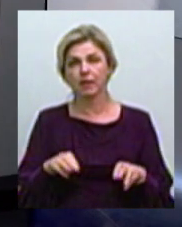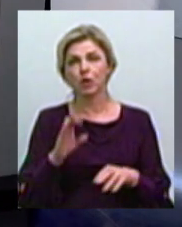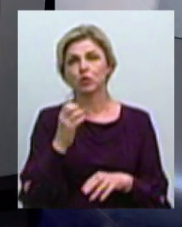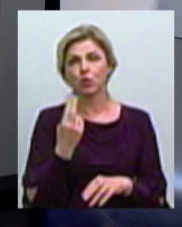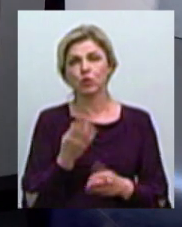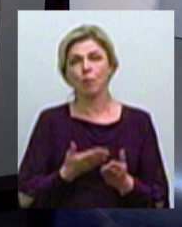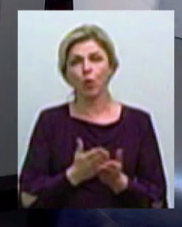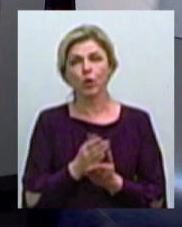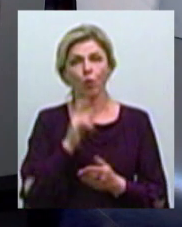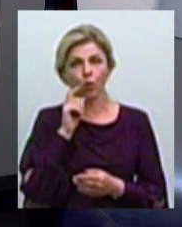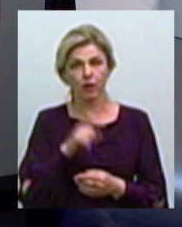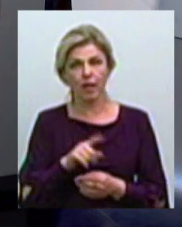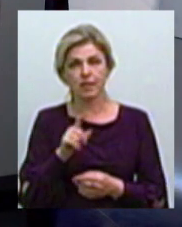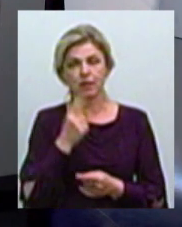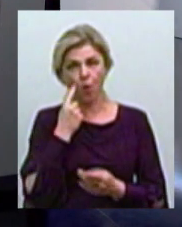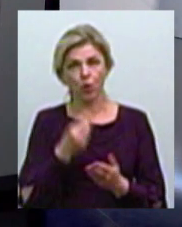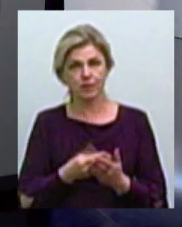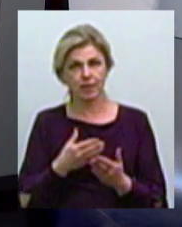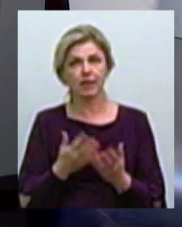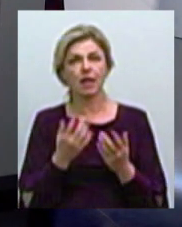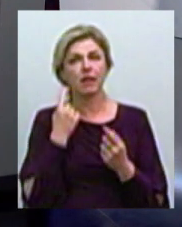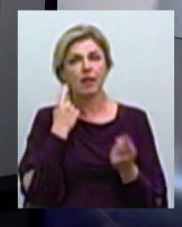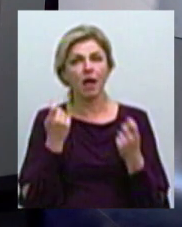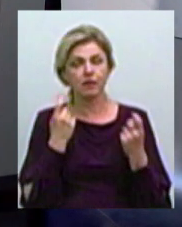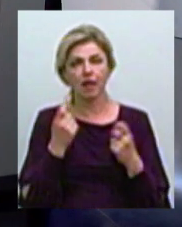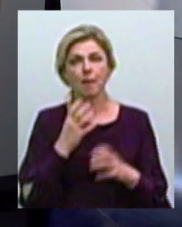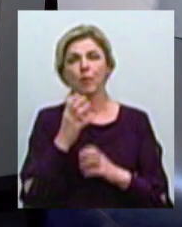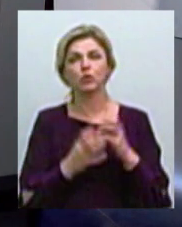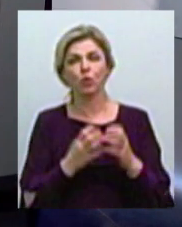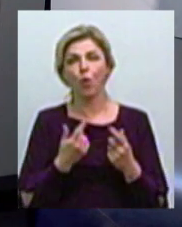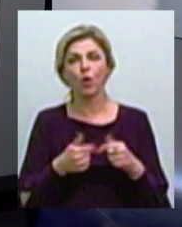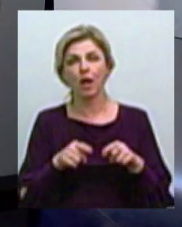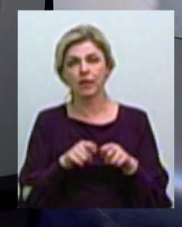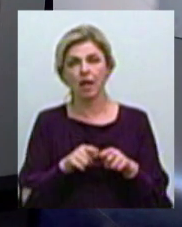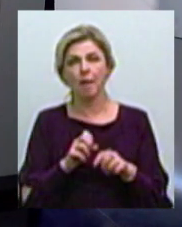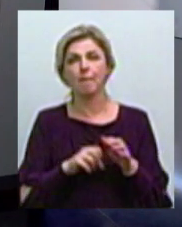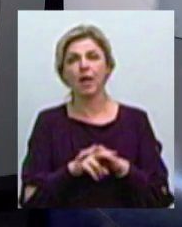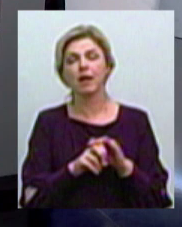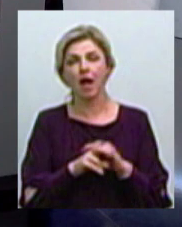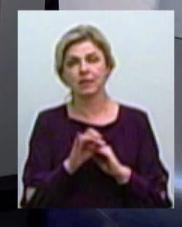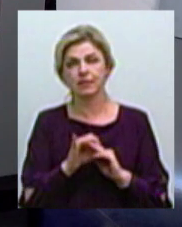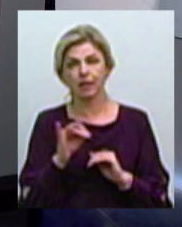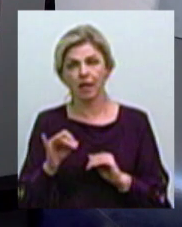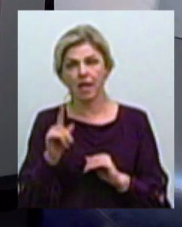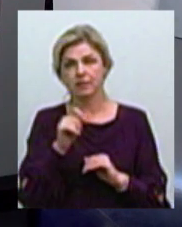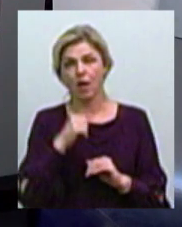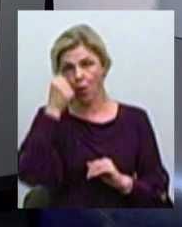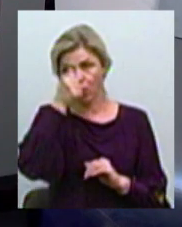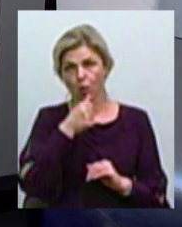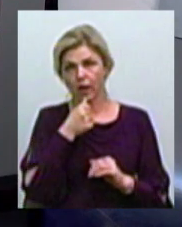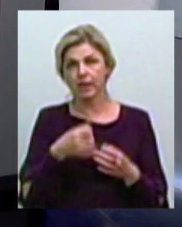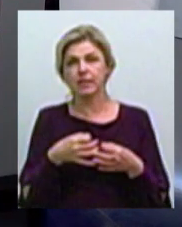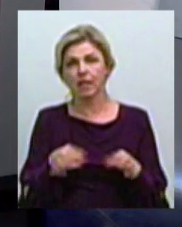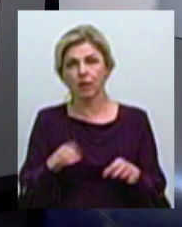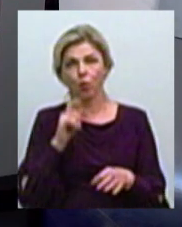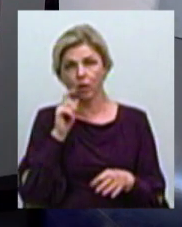України, за оціночними даними Міжнародної організації з міграції, за роки незалежності України від